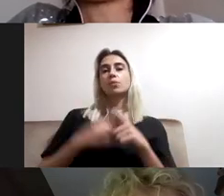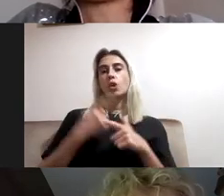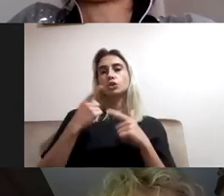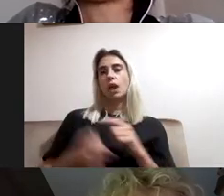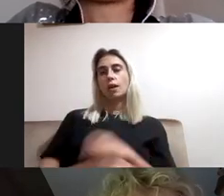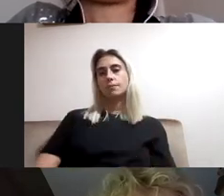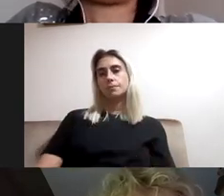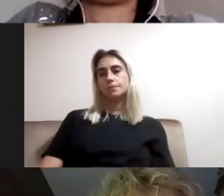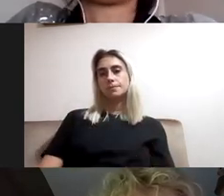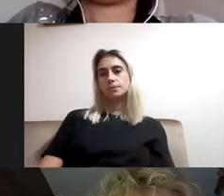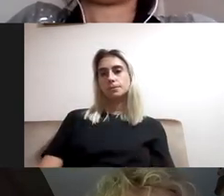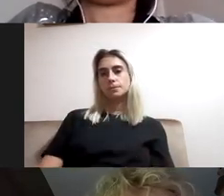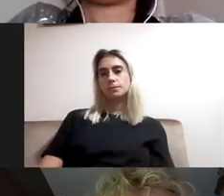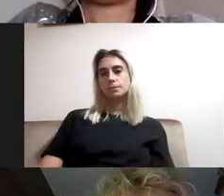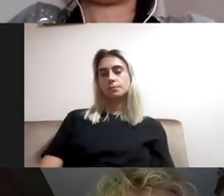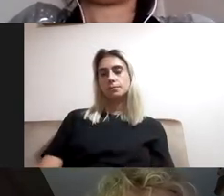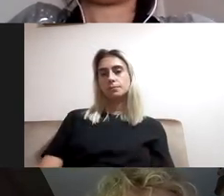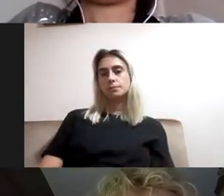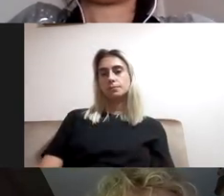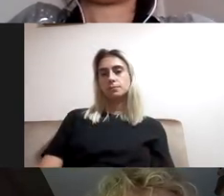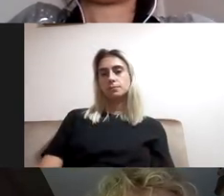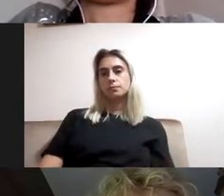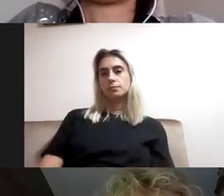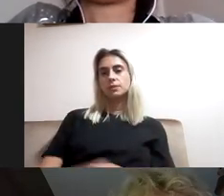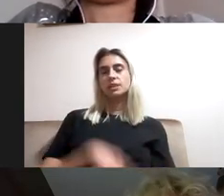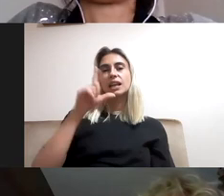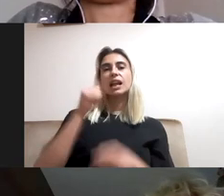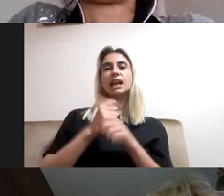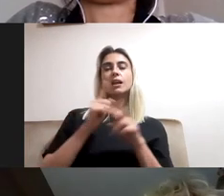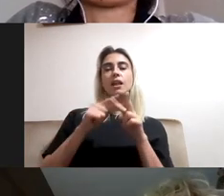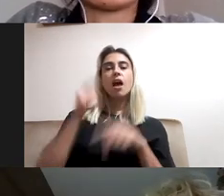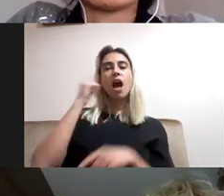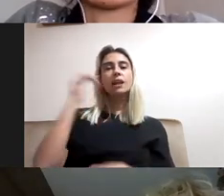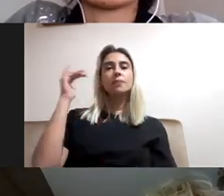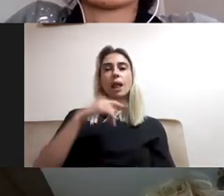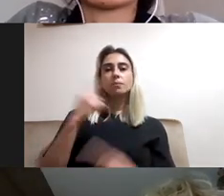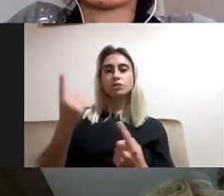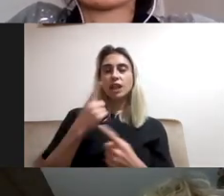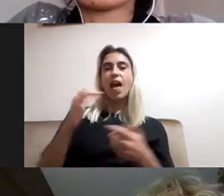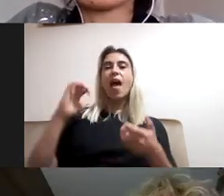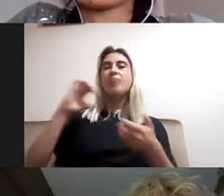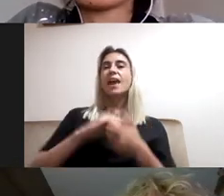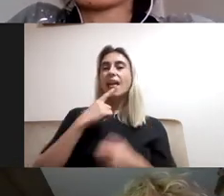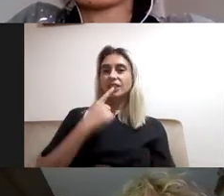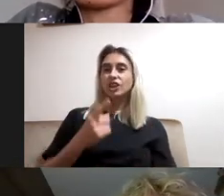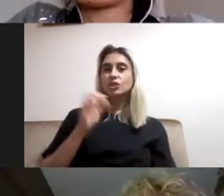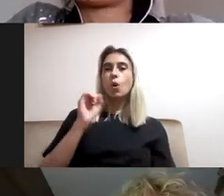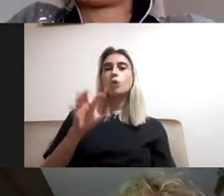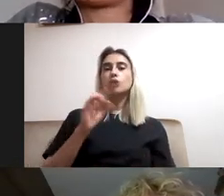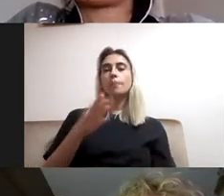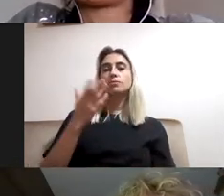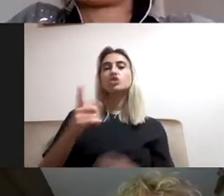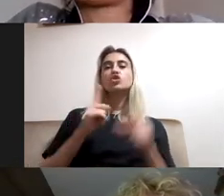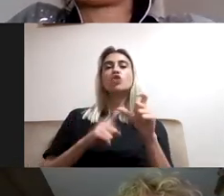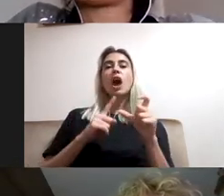Hocam. Buyurun. Ilgın, aklıma şimdi geldi de bir şey. Entegre etmek deyince Ebru Hocam. Çağrı da